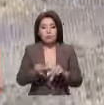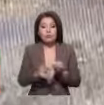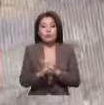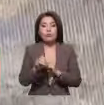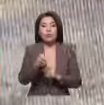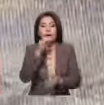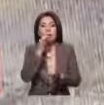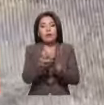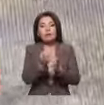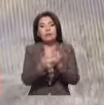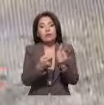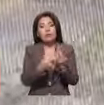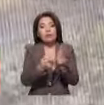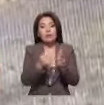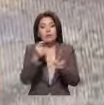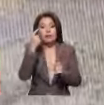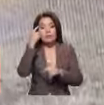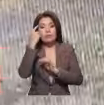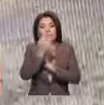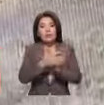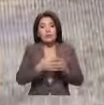жауап алуға шақырды.